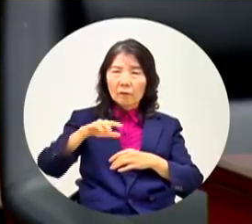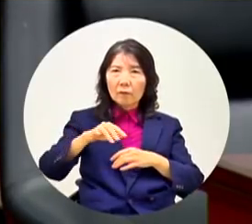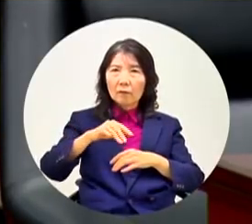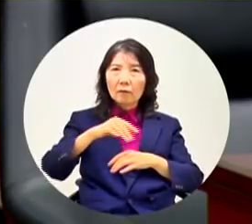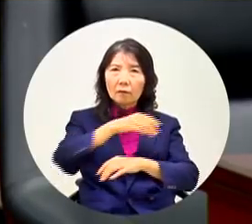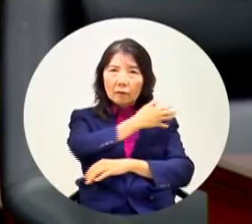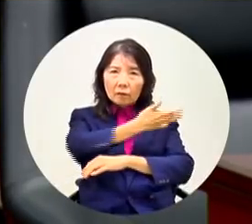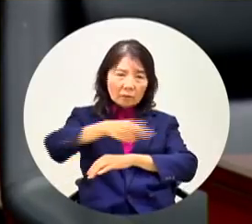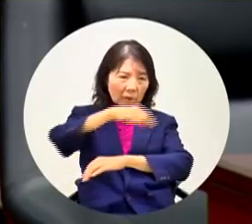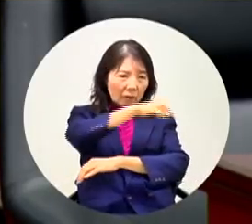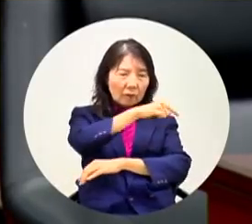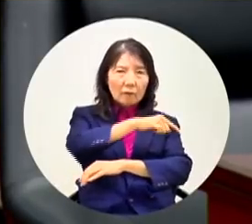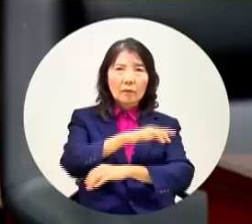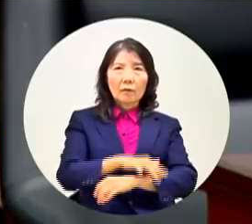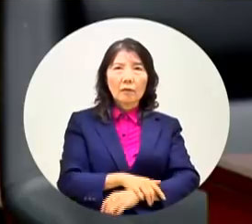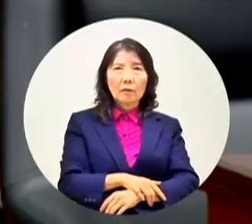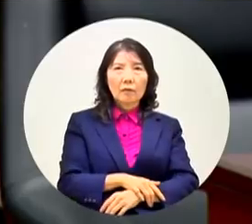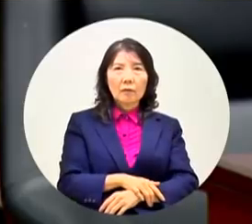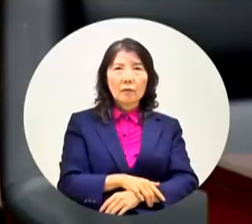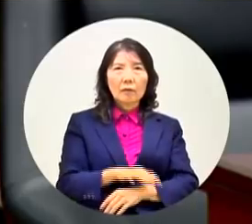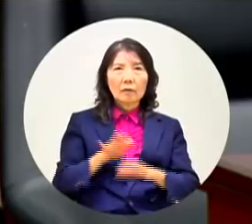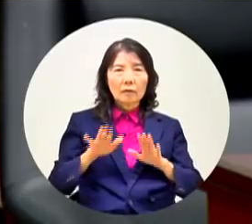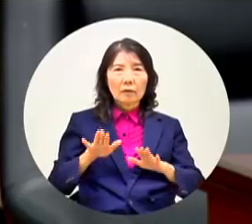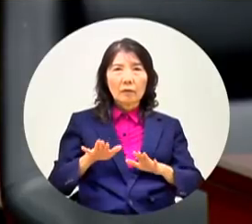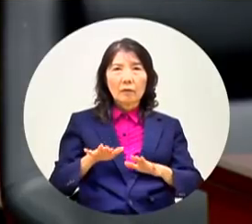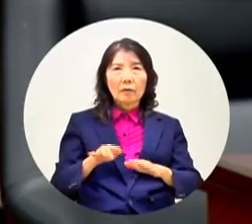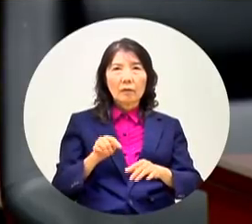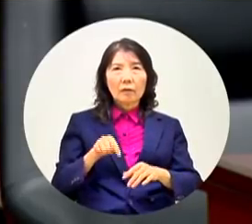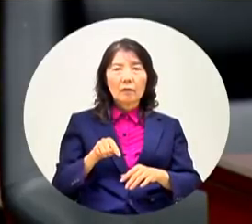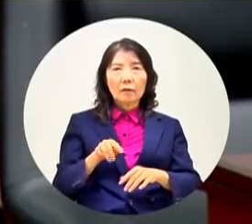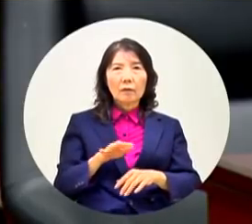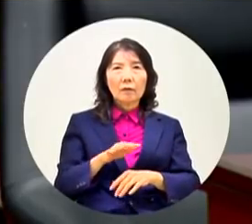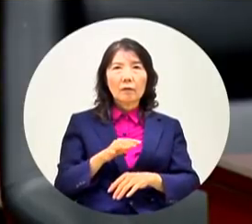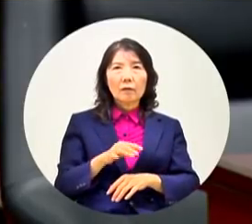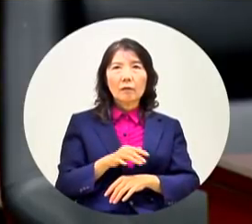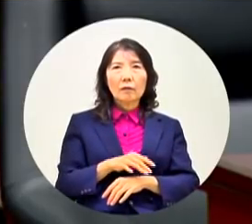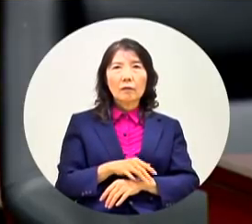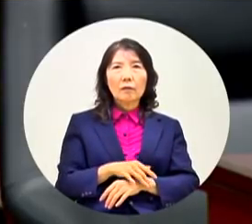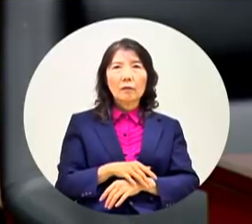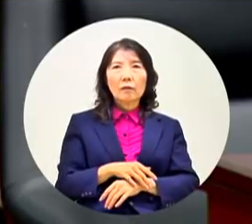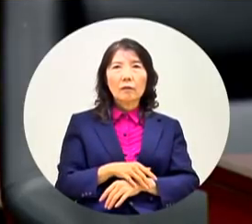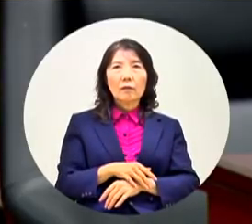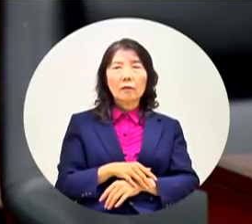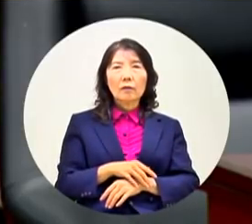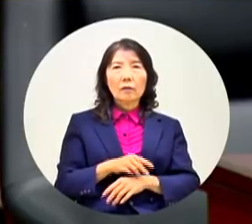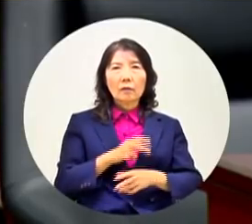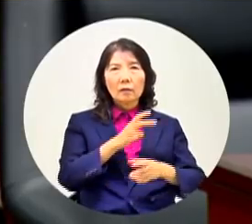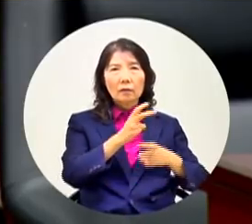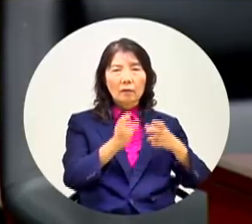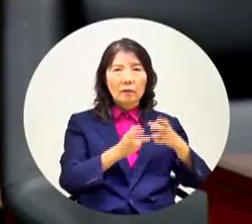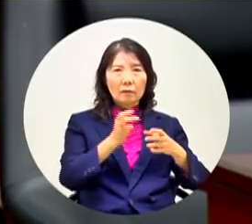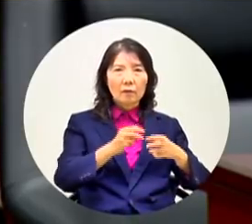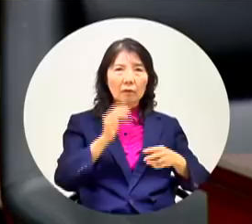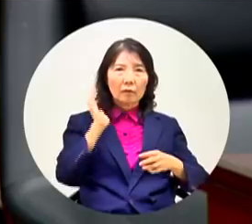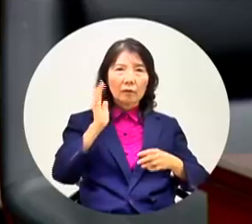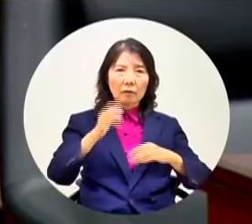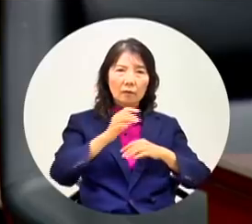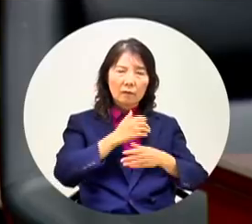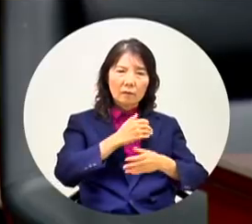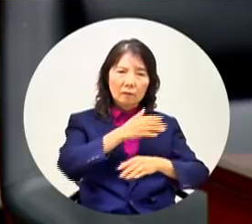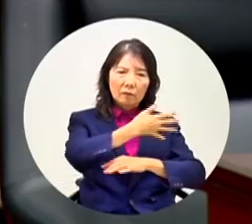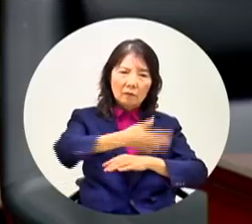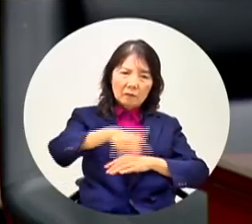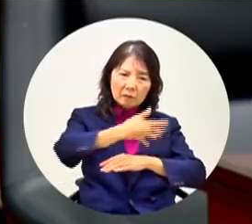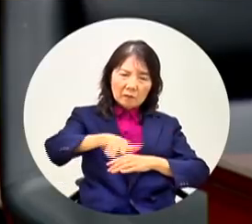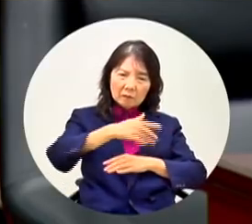先几个。现在目前这个是，哦，这应该是咱的工厂排出来的污水，哦，这应该是工